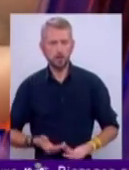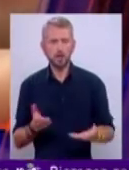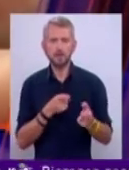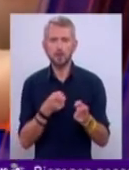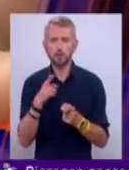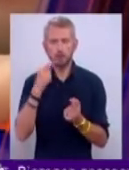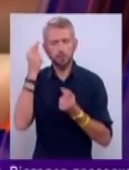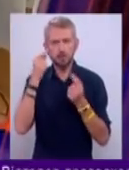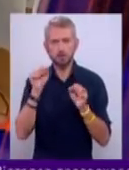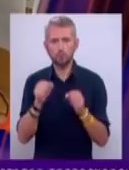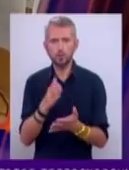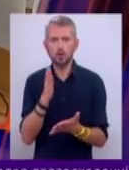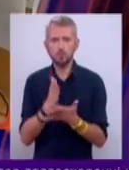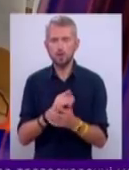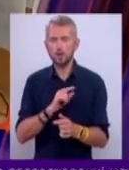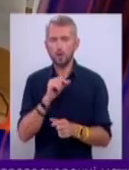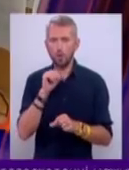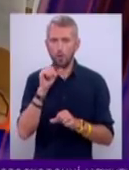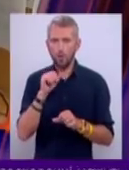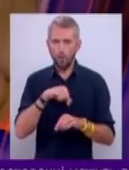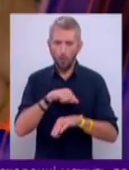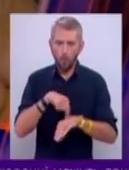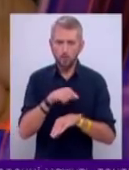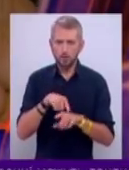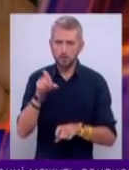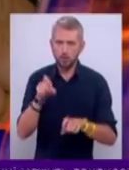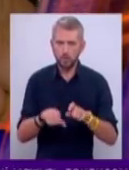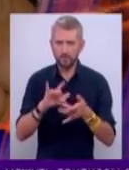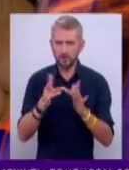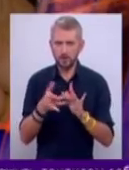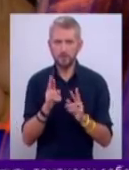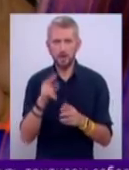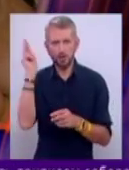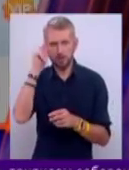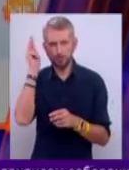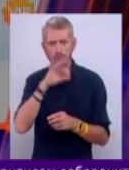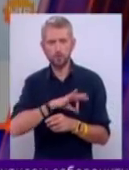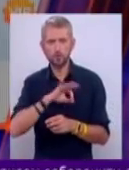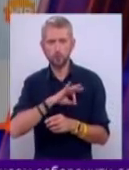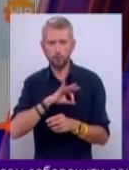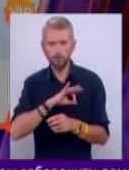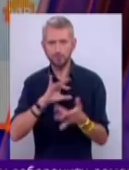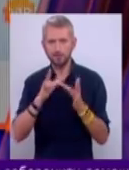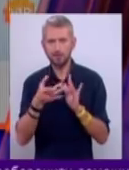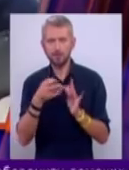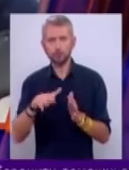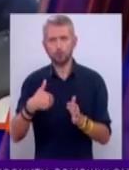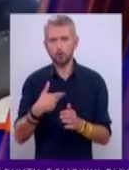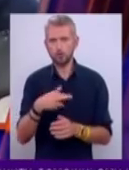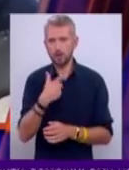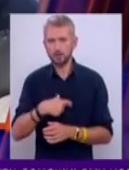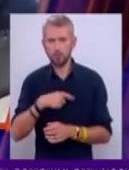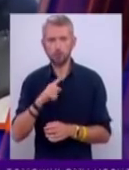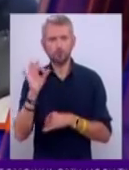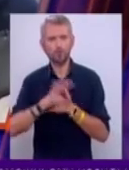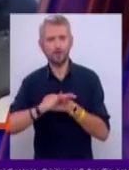для психіки можуть мати години, проведені в соціальних мережах? Як навчитися використовувати віртуальні платформи з користю для себе? Чому на